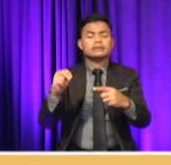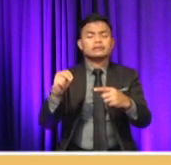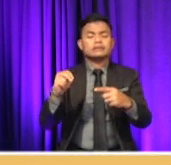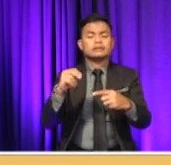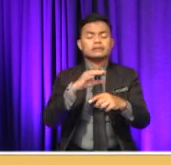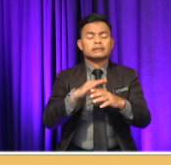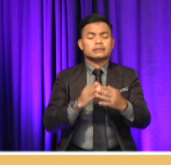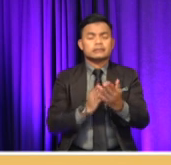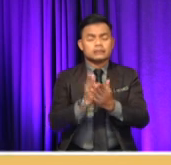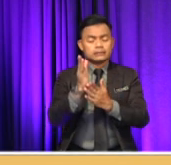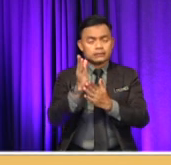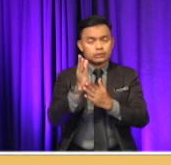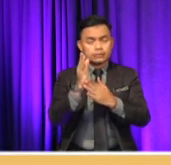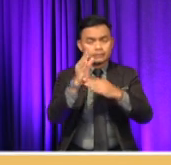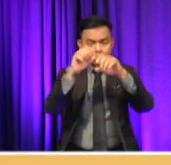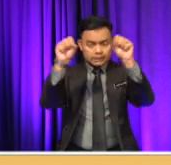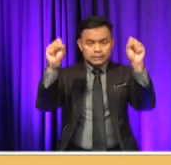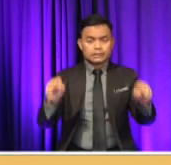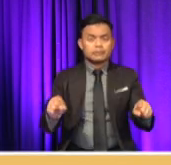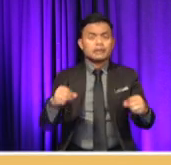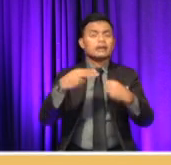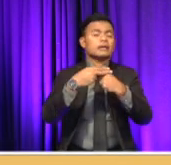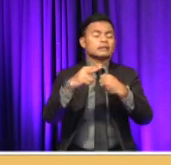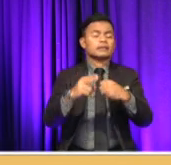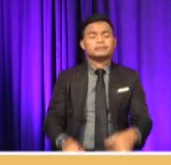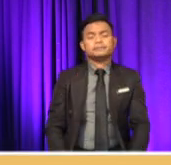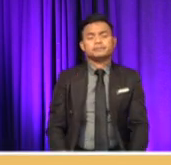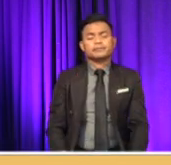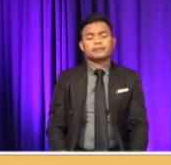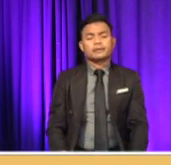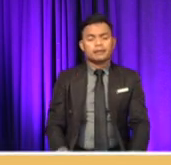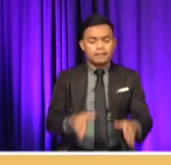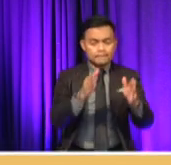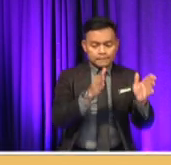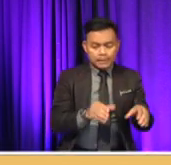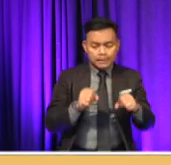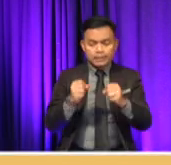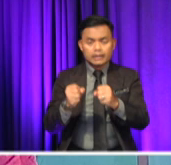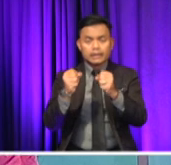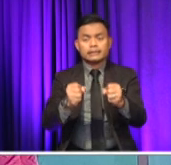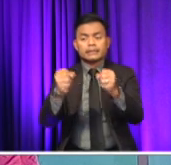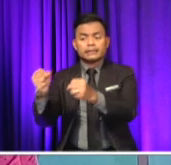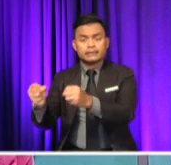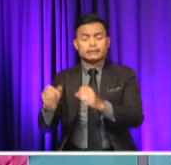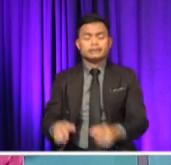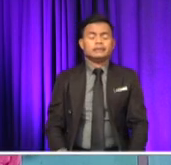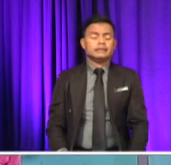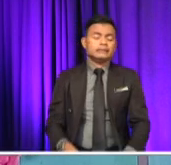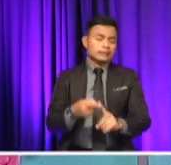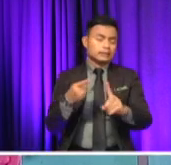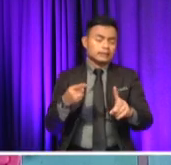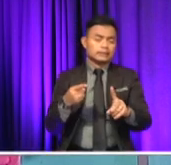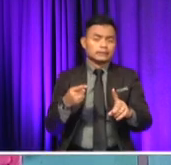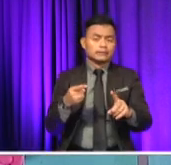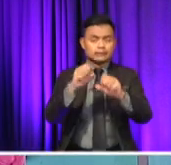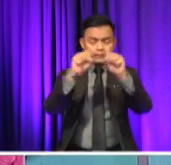sistem pengagihan dan ini dia punya peringkat pembekalan daripada Stasiun sampailah tenaga elektrik ke rumah